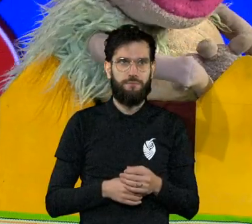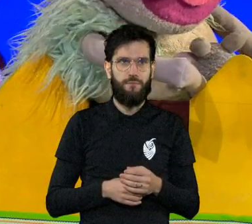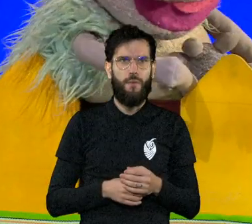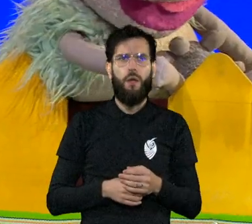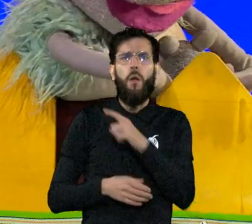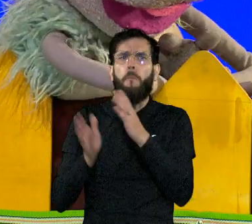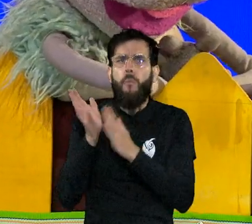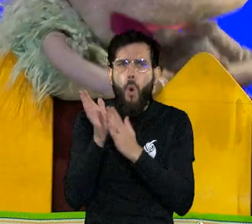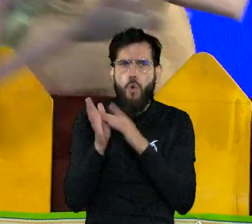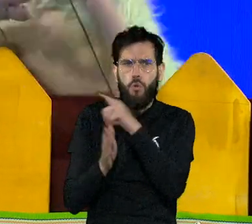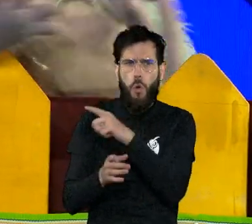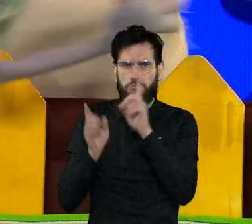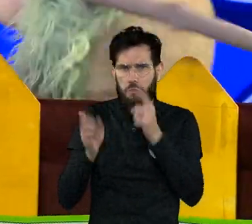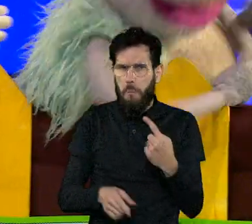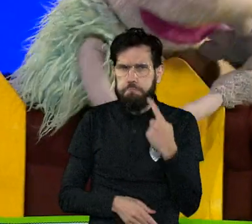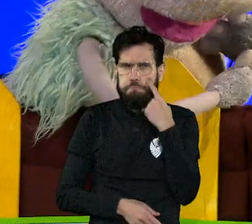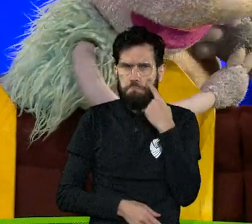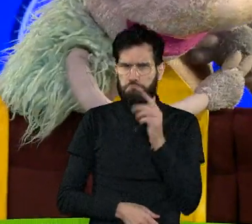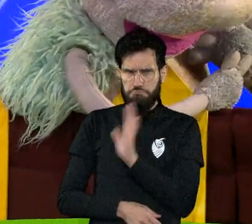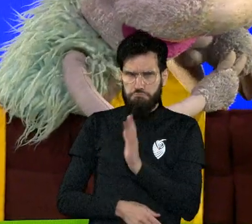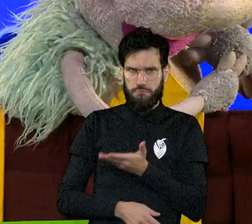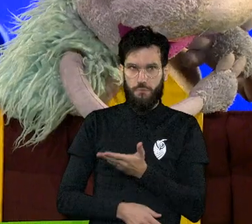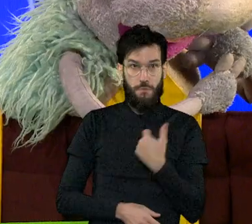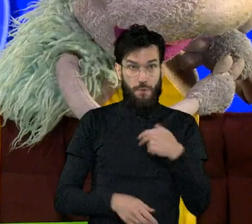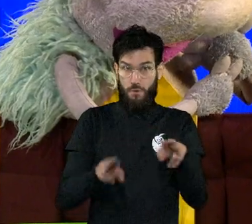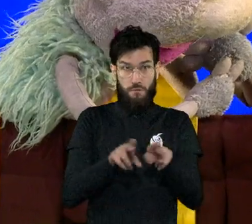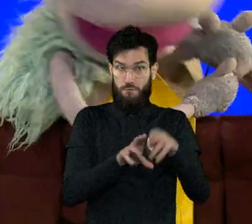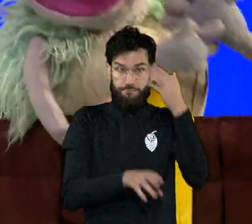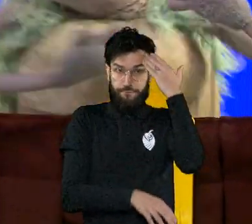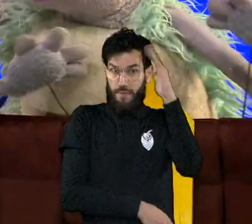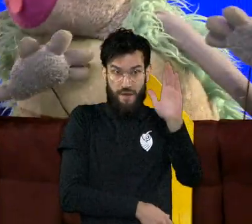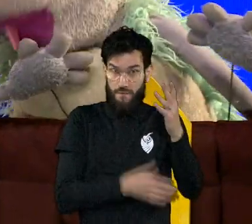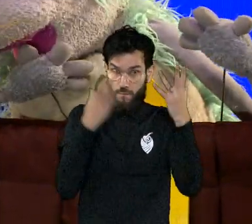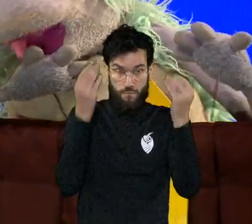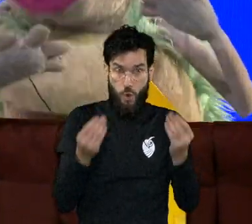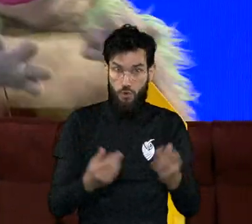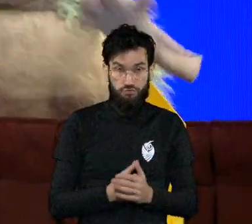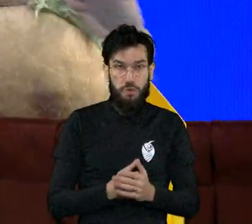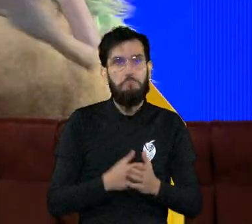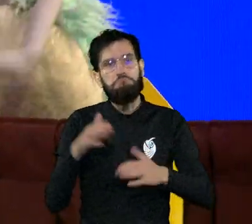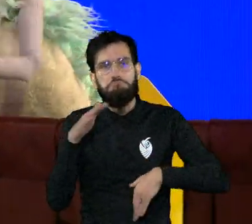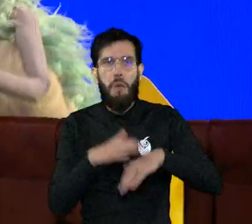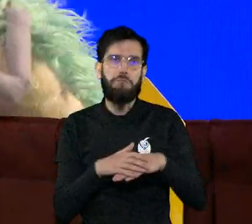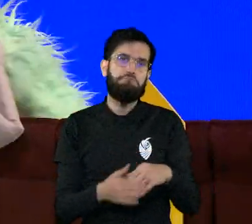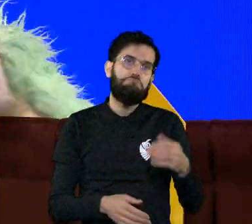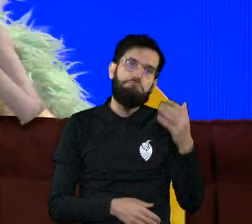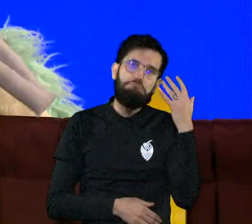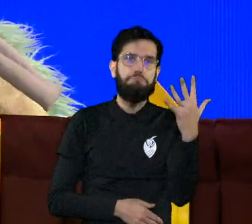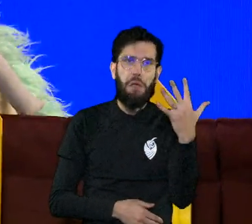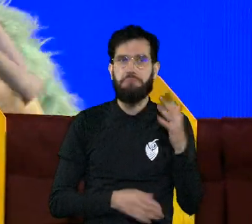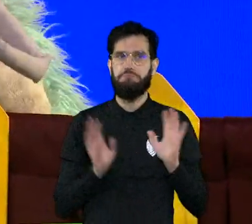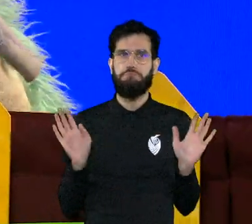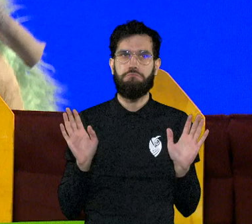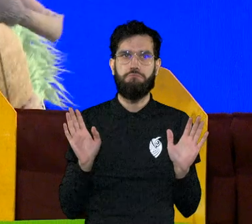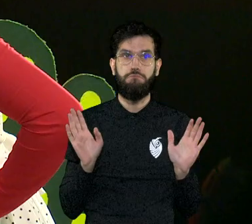Murko, veď sa neurážaj toľko. Veď ani ja neviem. No, maximálne tak do 5. No